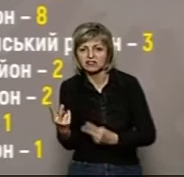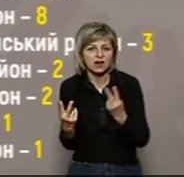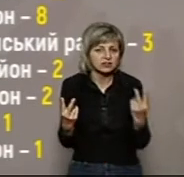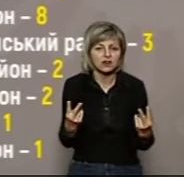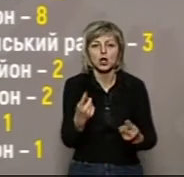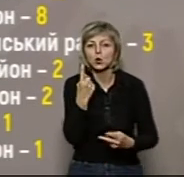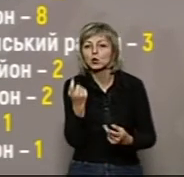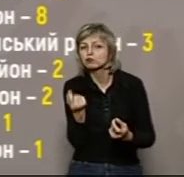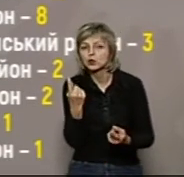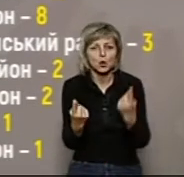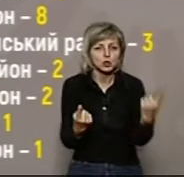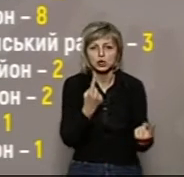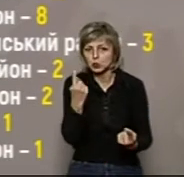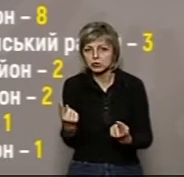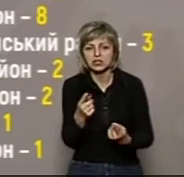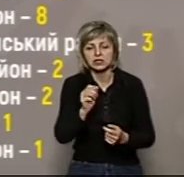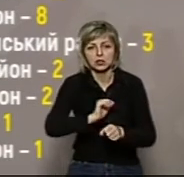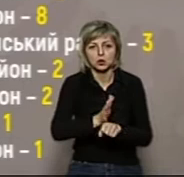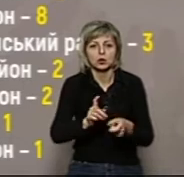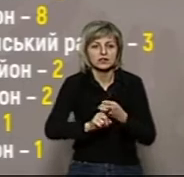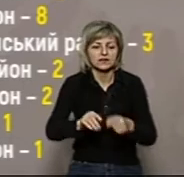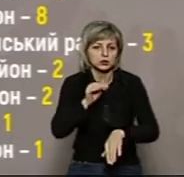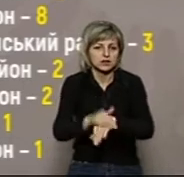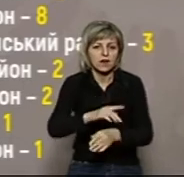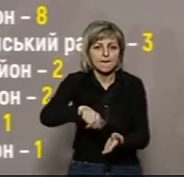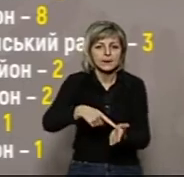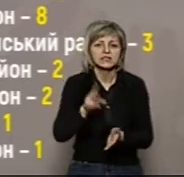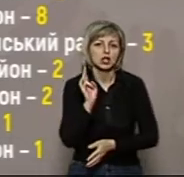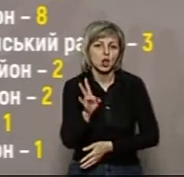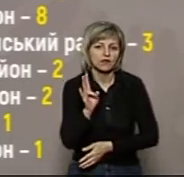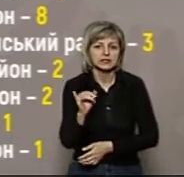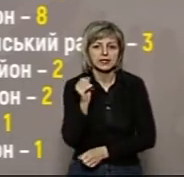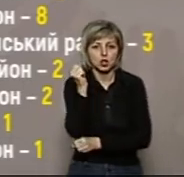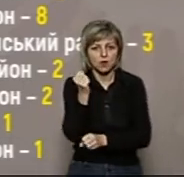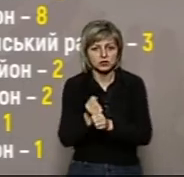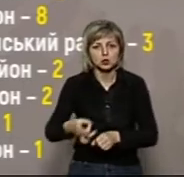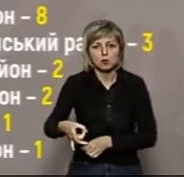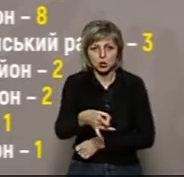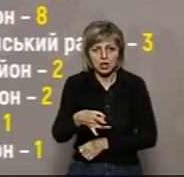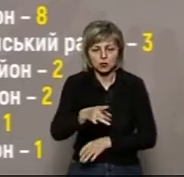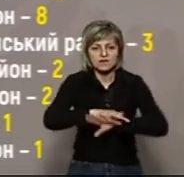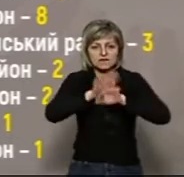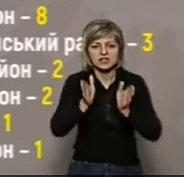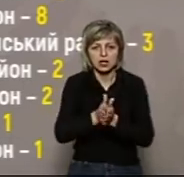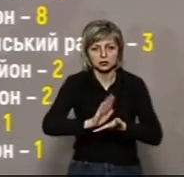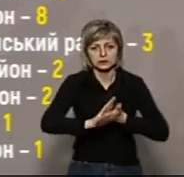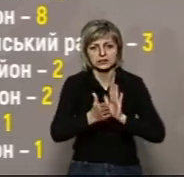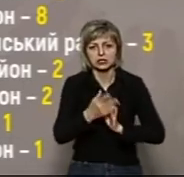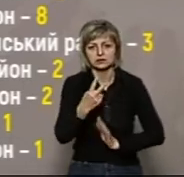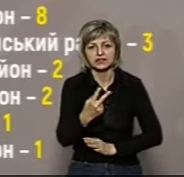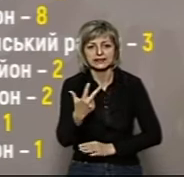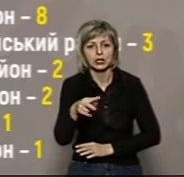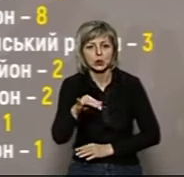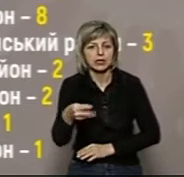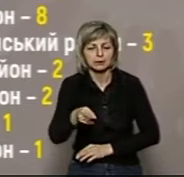одному новому випадку захворювання на коронавірус зафіксували в місті Нововолинський Ковальському районі. Загалом станом на 23